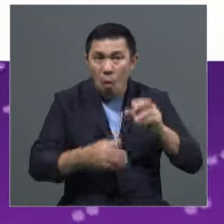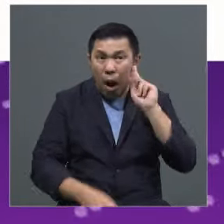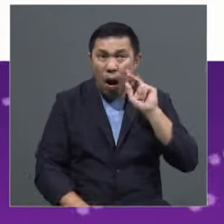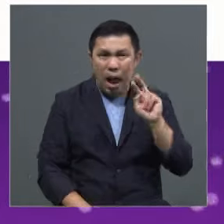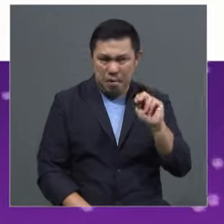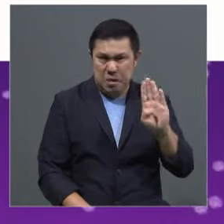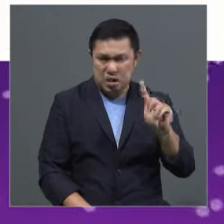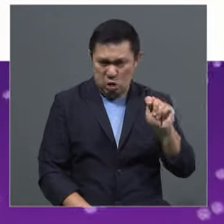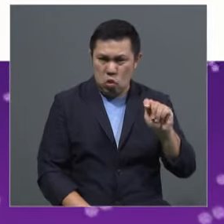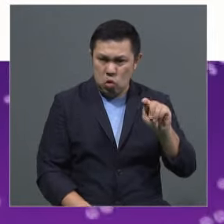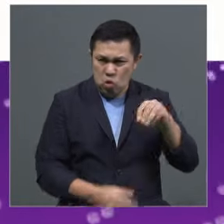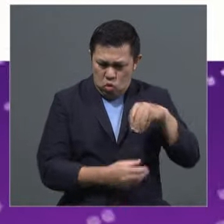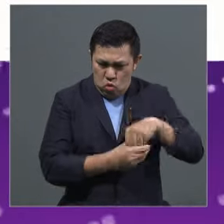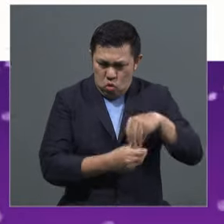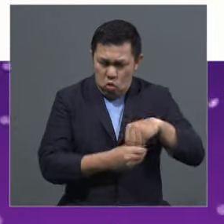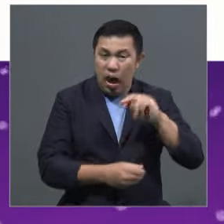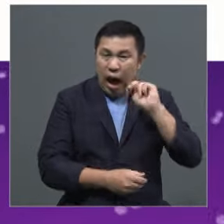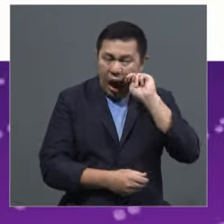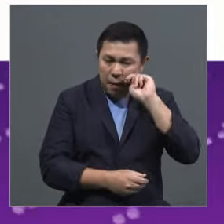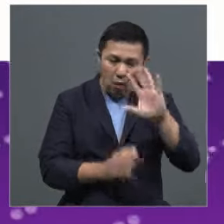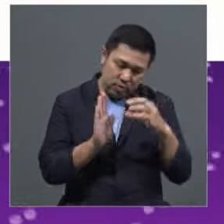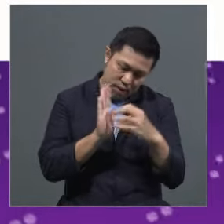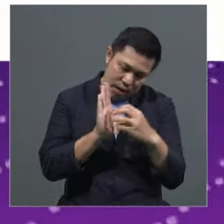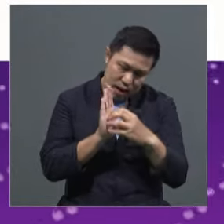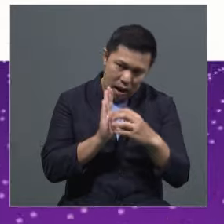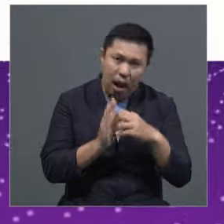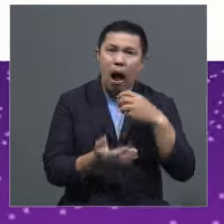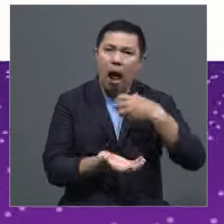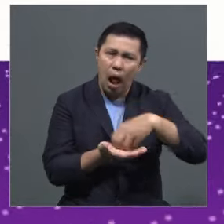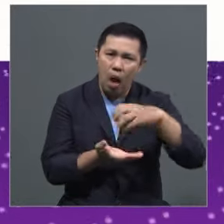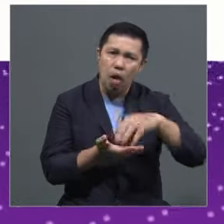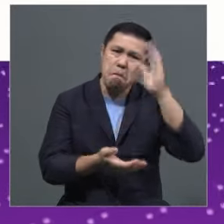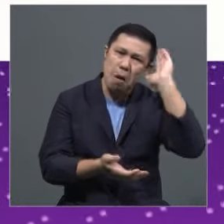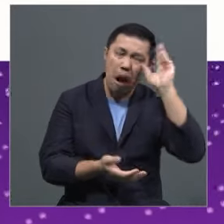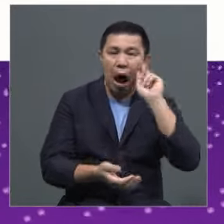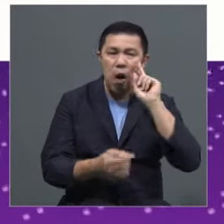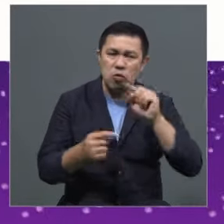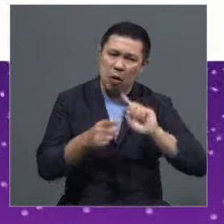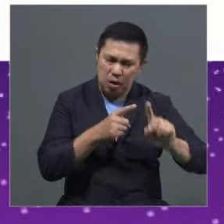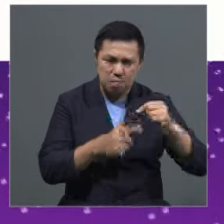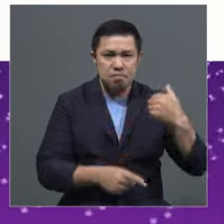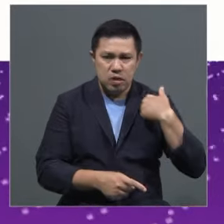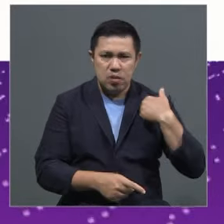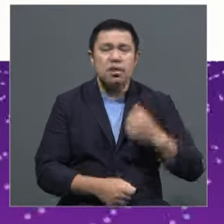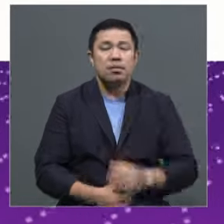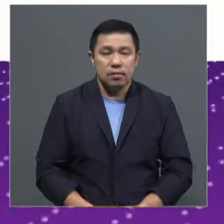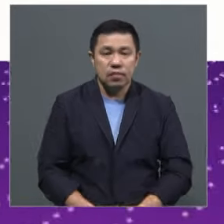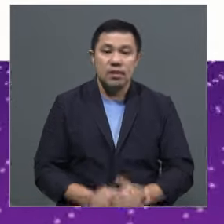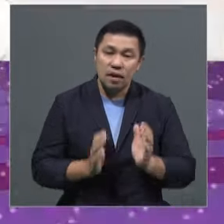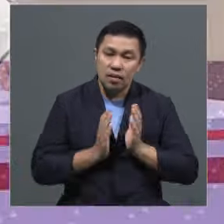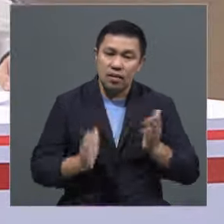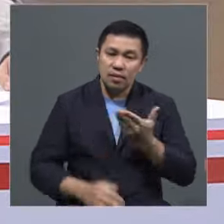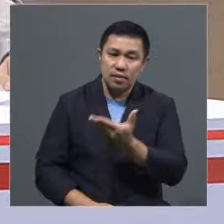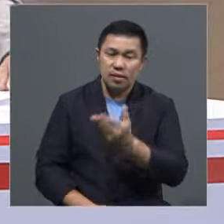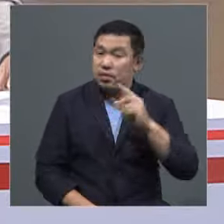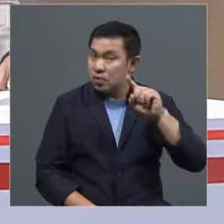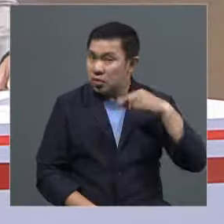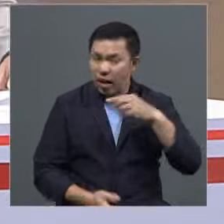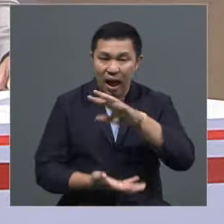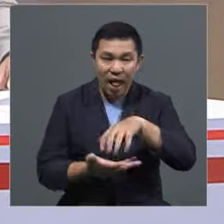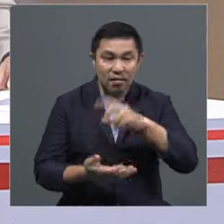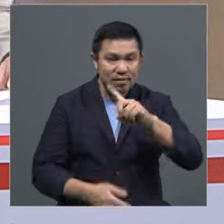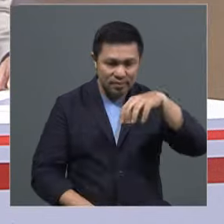คงอยู่ติดตามสถานการณ์น้ำในพื้นที่ภาคกลางอัปเดตให้คุณผู้ชมได้รับทราบกันอย่างต่อเนื่องค่ะ ขอบคุณนะคะคุณพรทิวาคะรายง